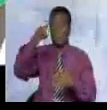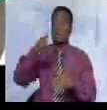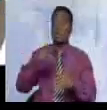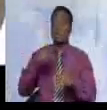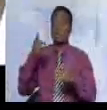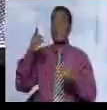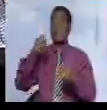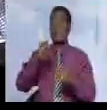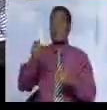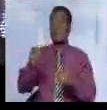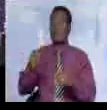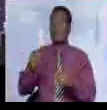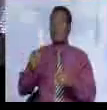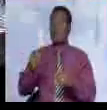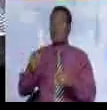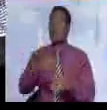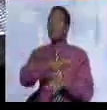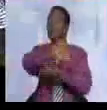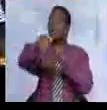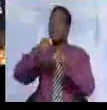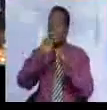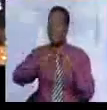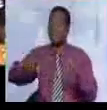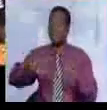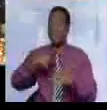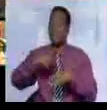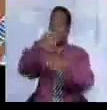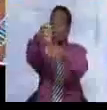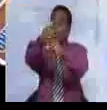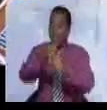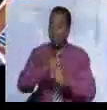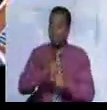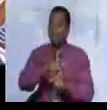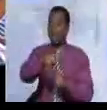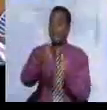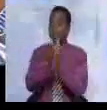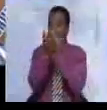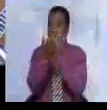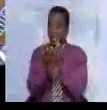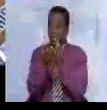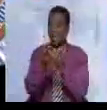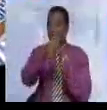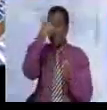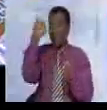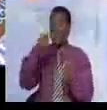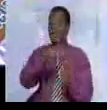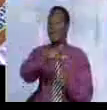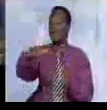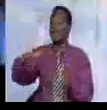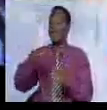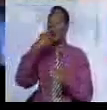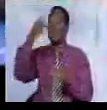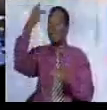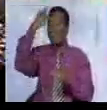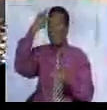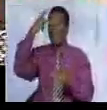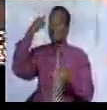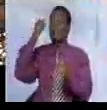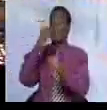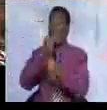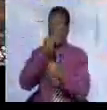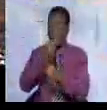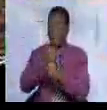la coopérative agricole à Manié d'Amelekia. Selon le délégué régional du conseil café cacao d'Abangourou, cette action